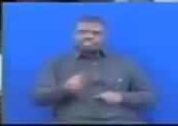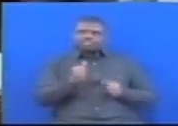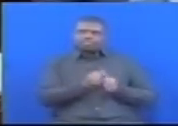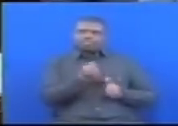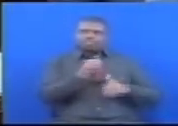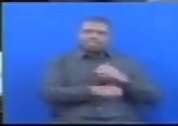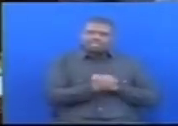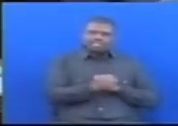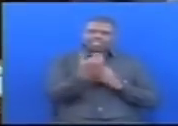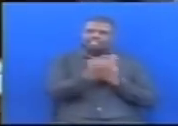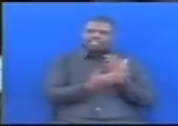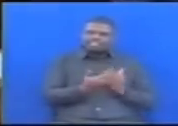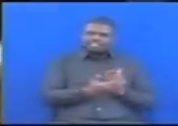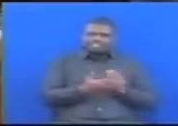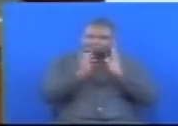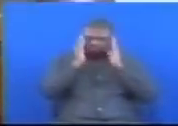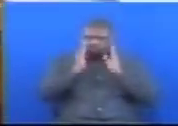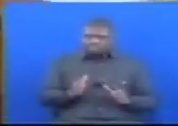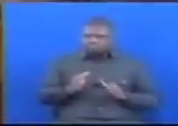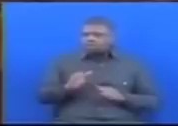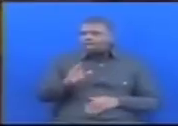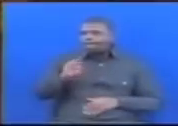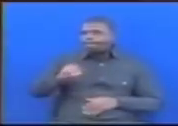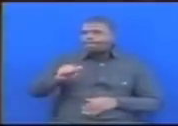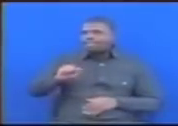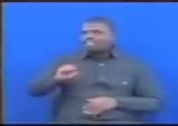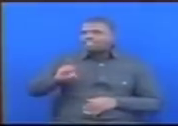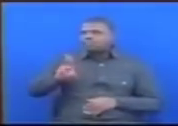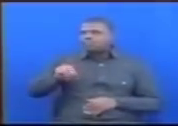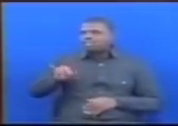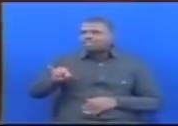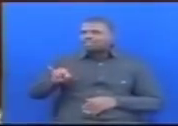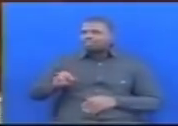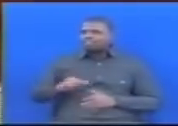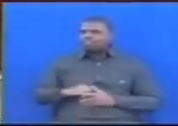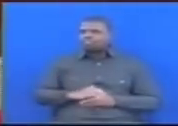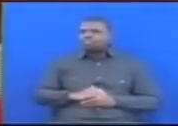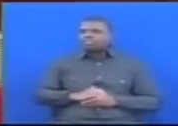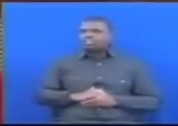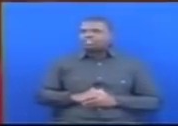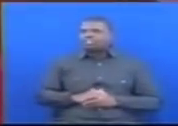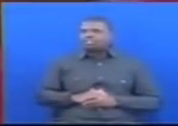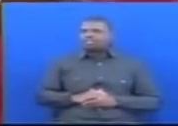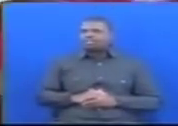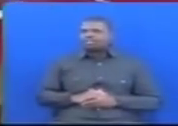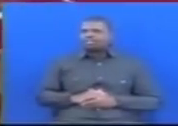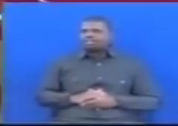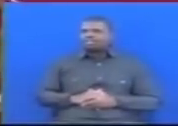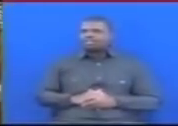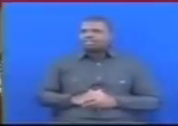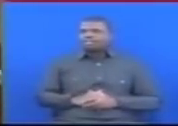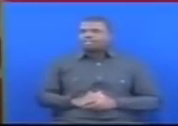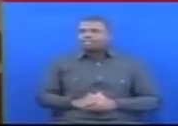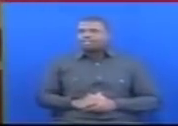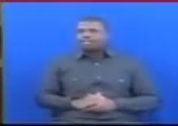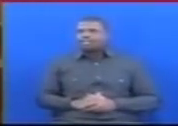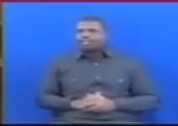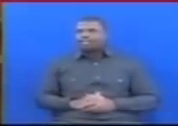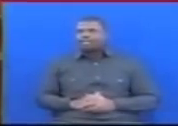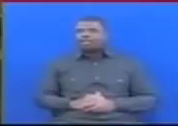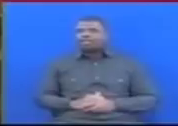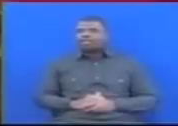swali ambalo limeulizwa naye Mheshimiwa Rita Akabati, mbunge wa viti maalum, naye naibu